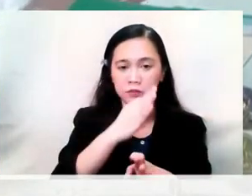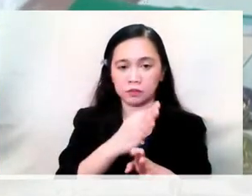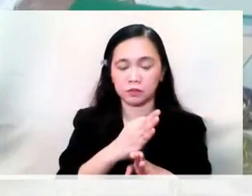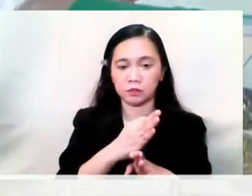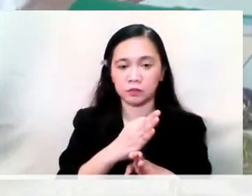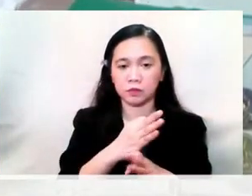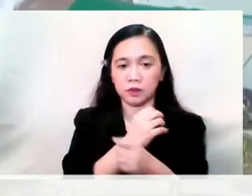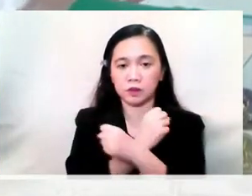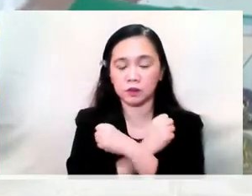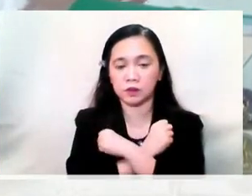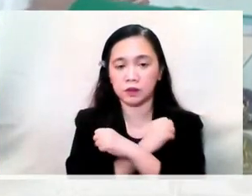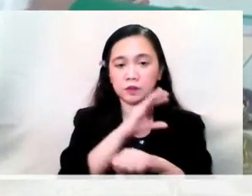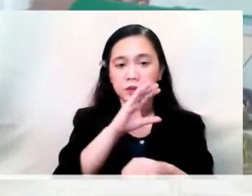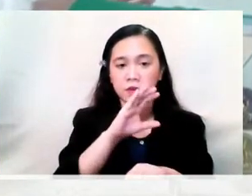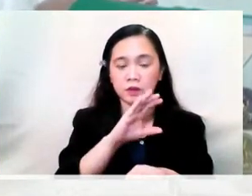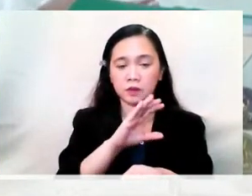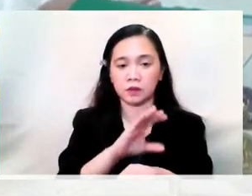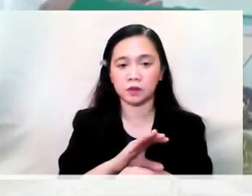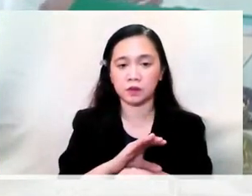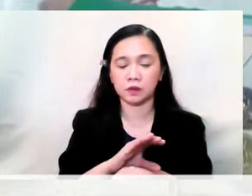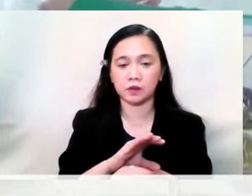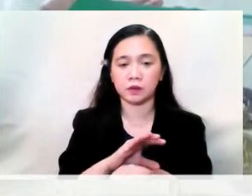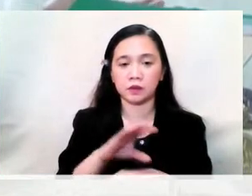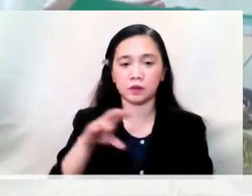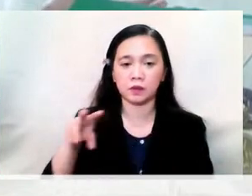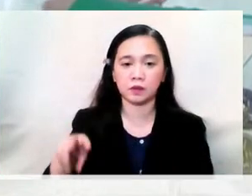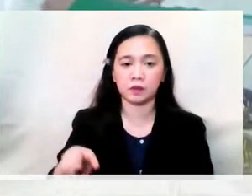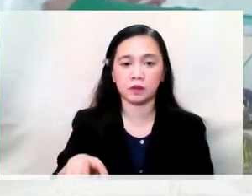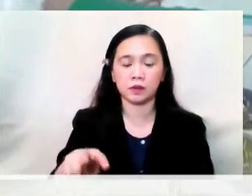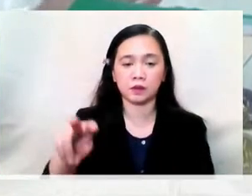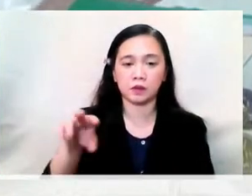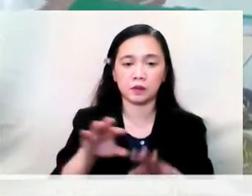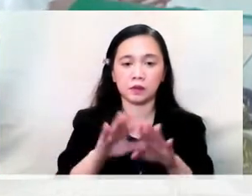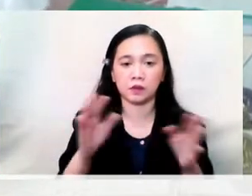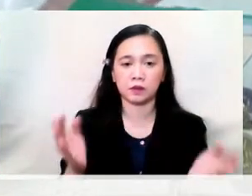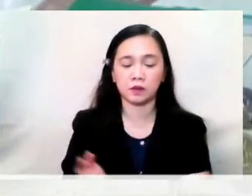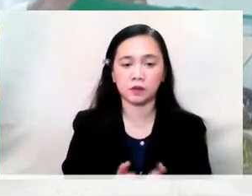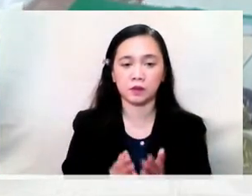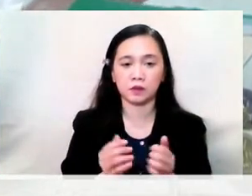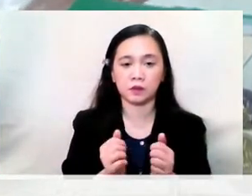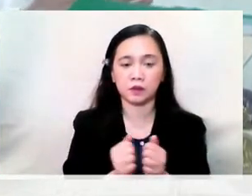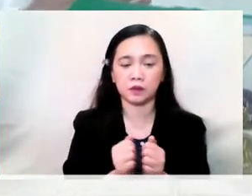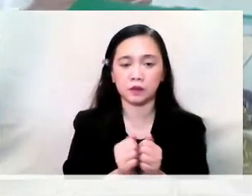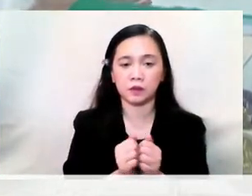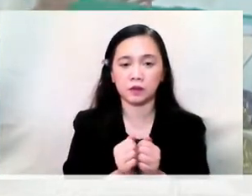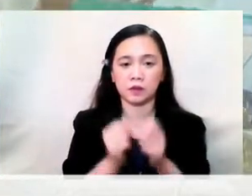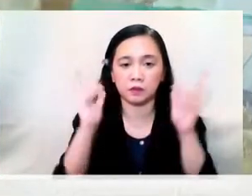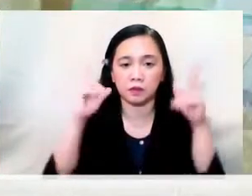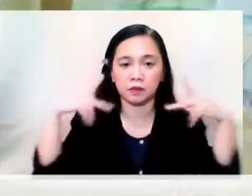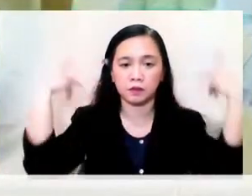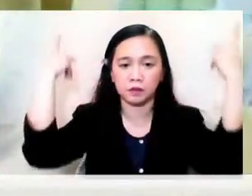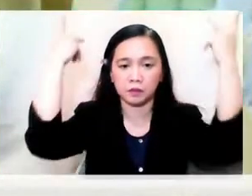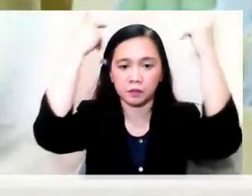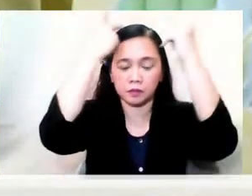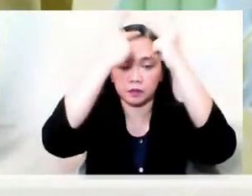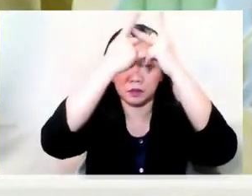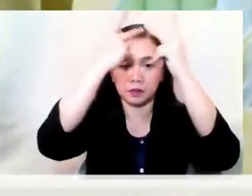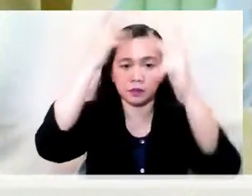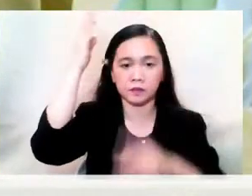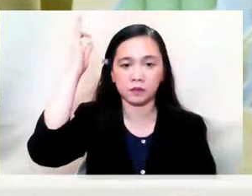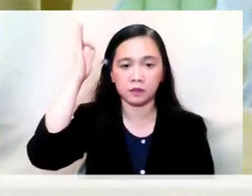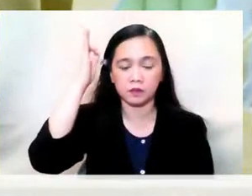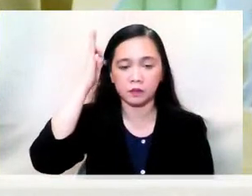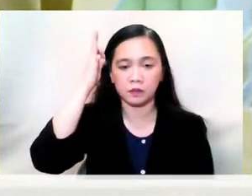iyong simbahang naglalakbay sa lupa kasama ng inyong lingkod na si Papa Francisco, ang